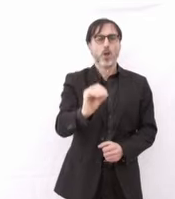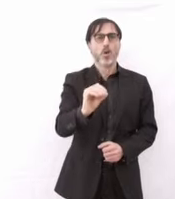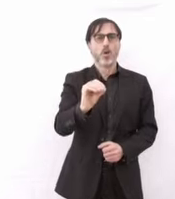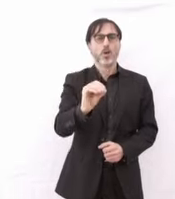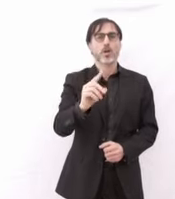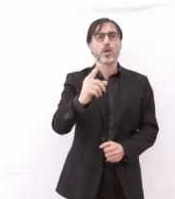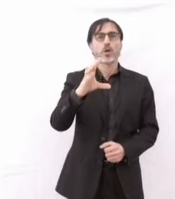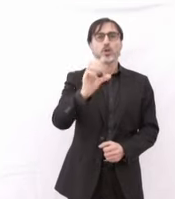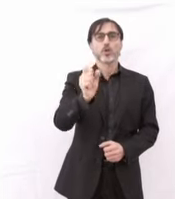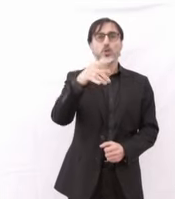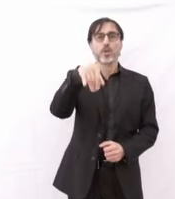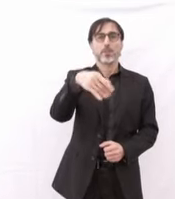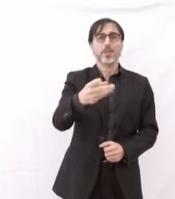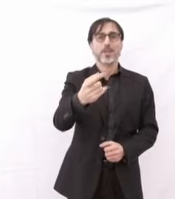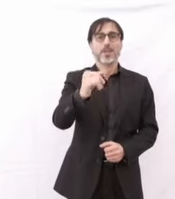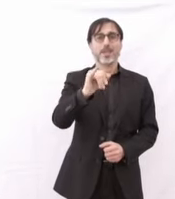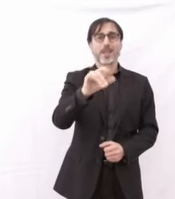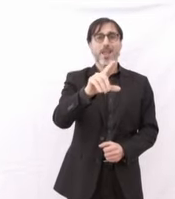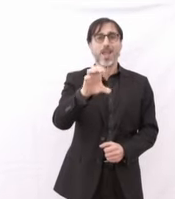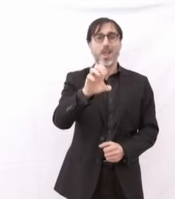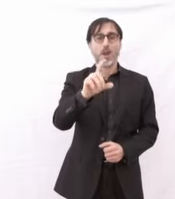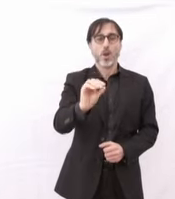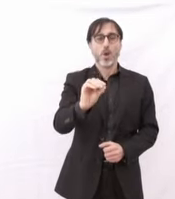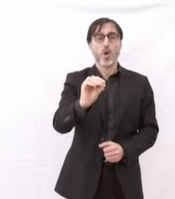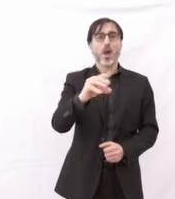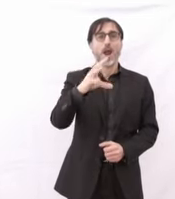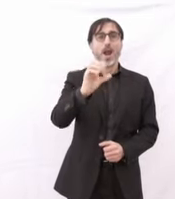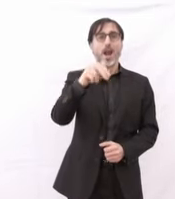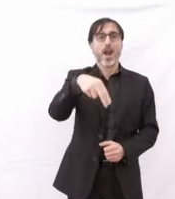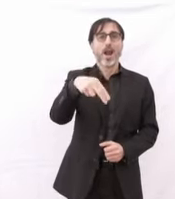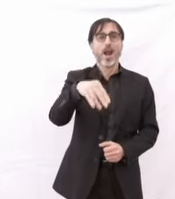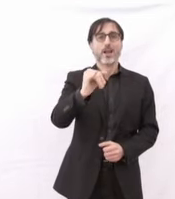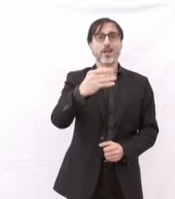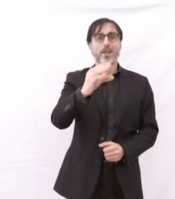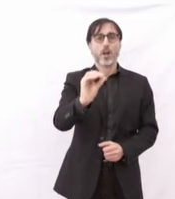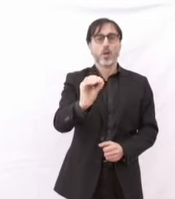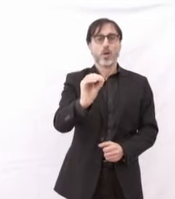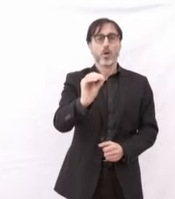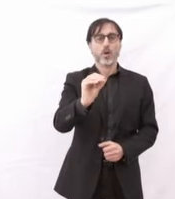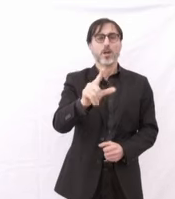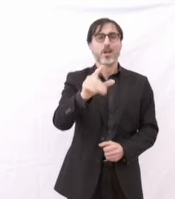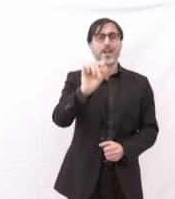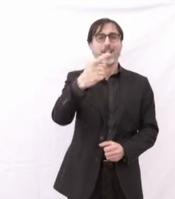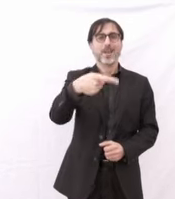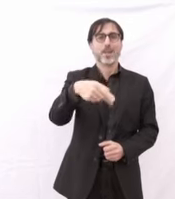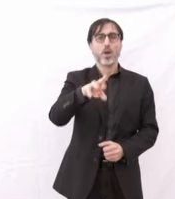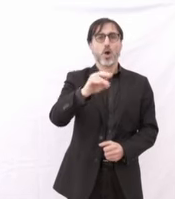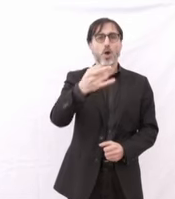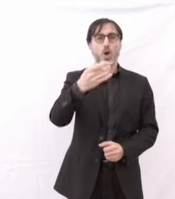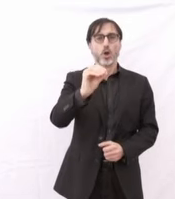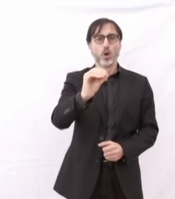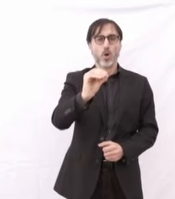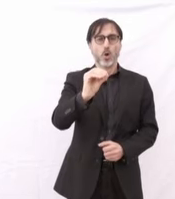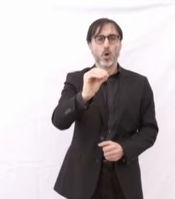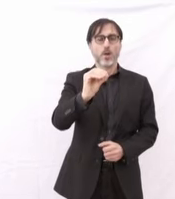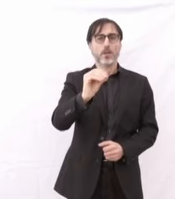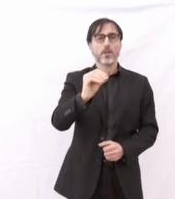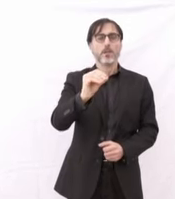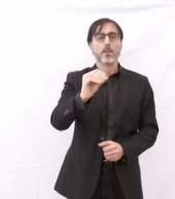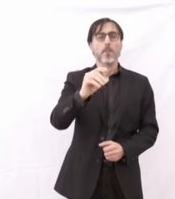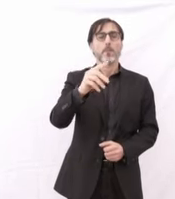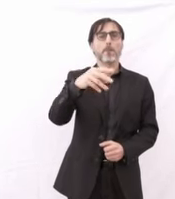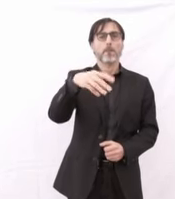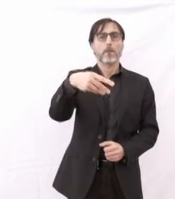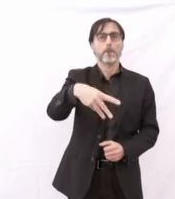Gianluca Ciminiello, Carmine Cannillo, Francesco Ligorio, Rogelio